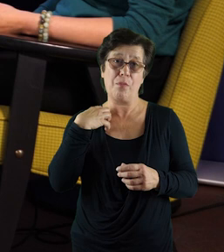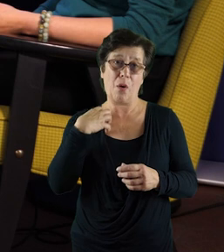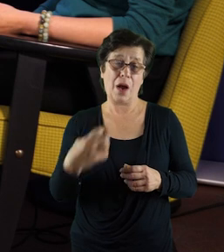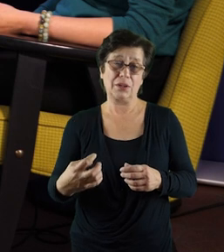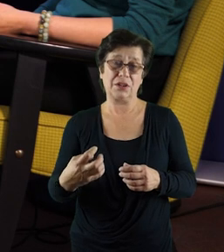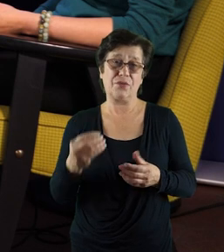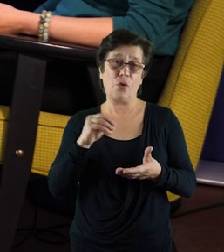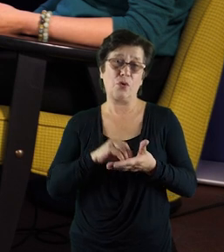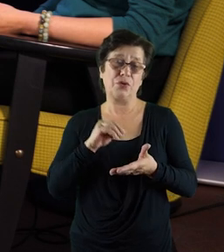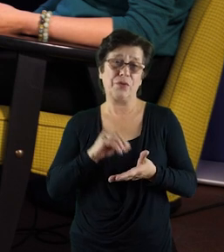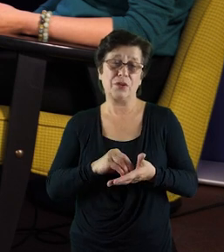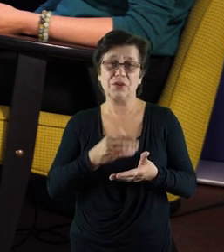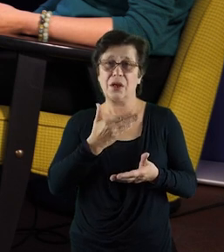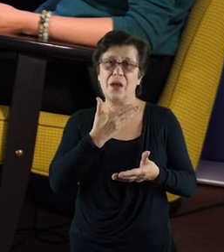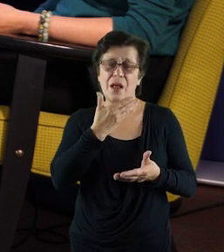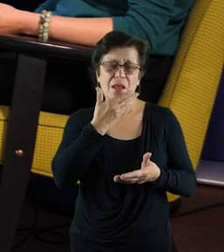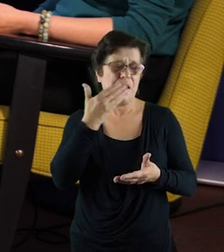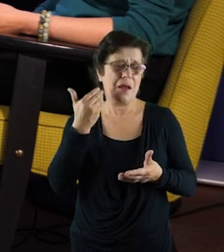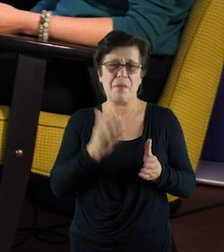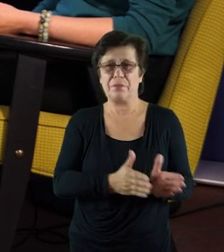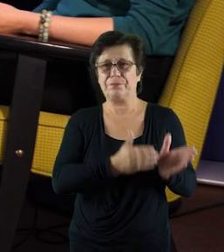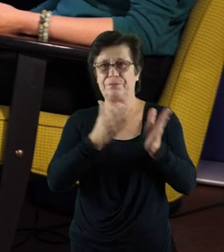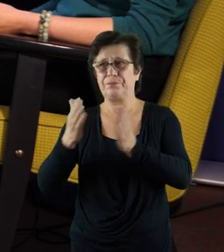sprawę nie ma przełożenia w jego poezji.